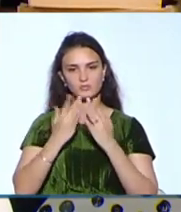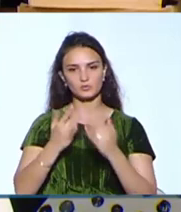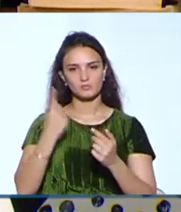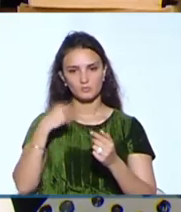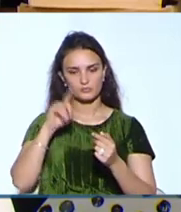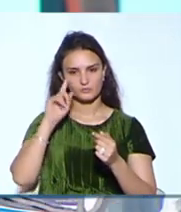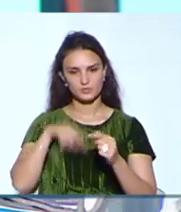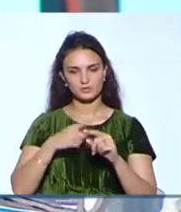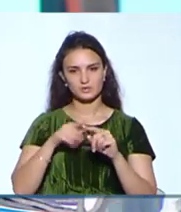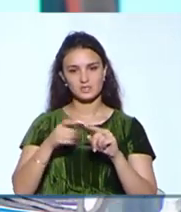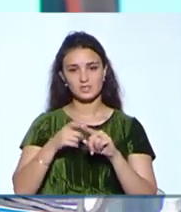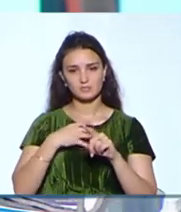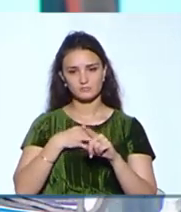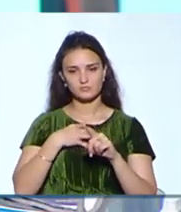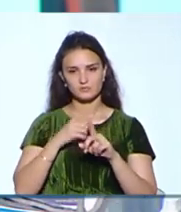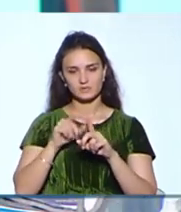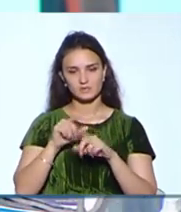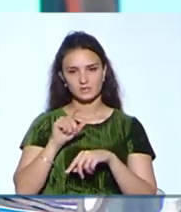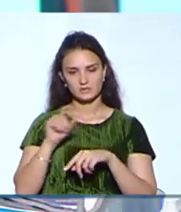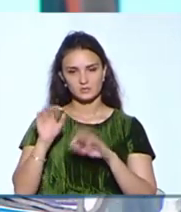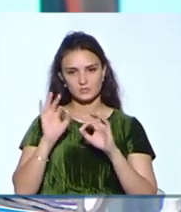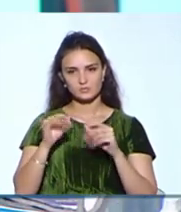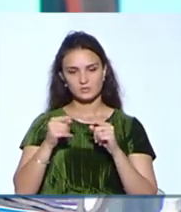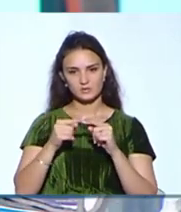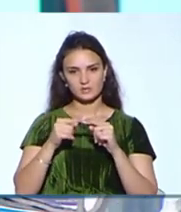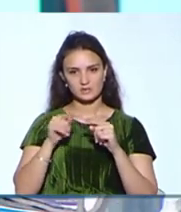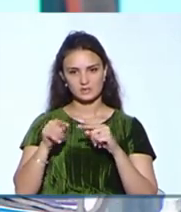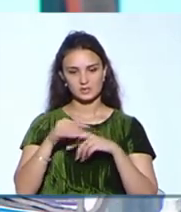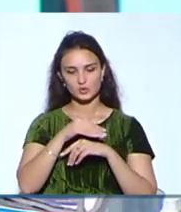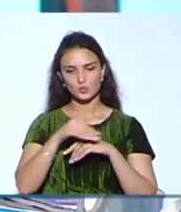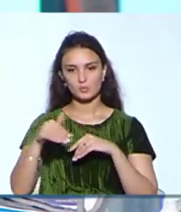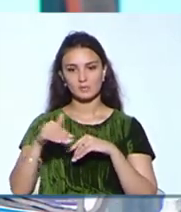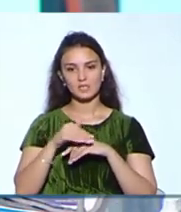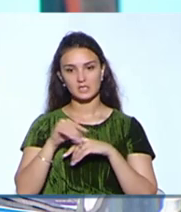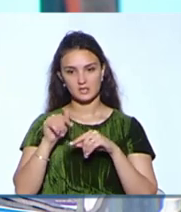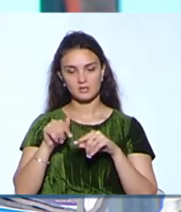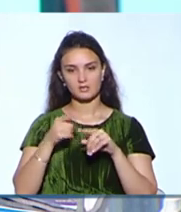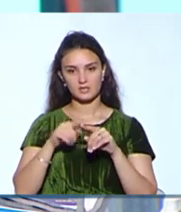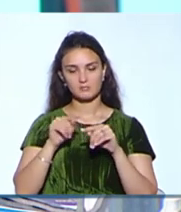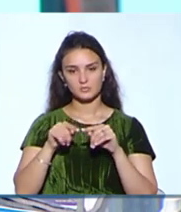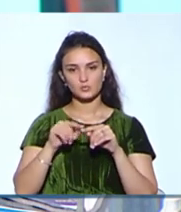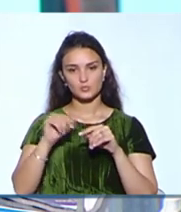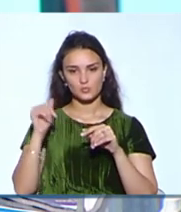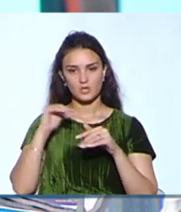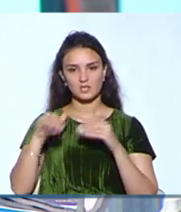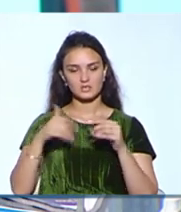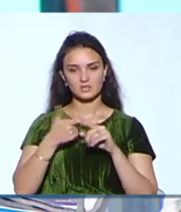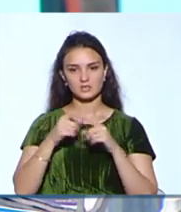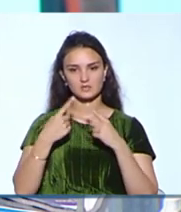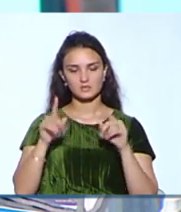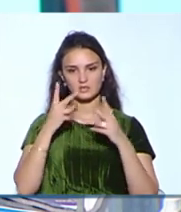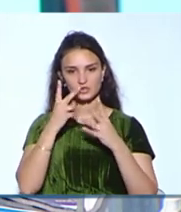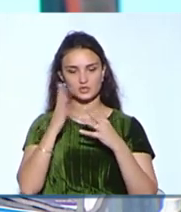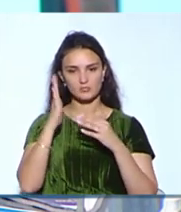რომ ვიცოდეთ. აი ეს ძალიან მნიშვნელოვანი საკითხია, ზუსტად ის ზღურბლია, რომლის მიღმაც განსხვავებულად ჩანს უკვე